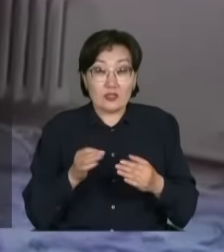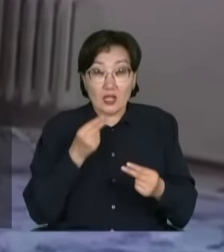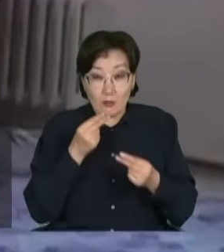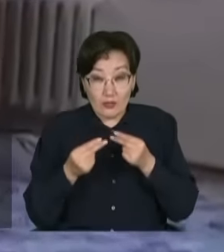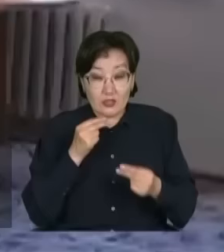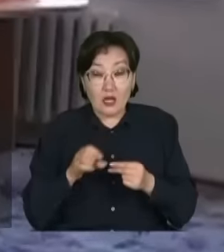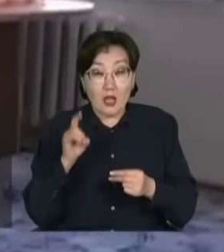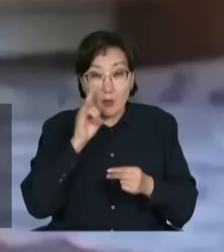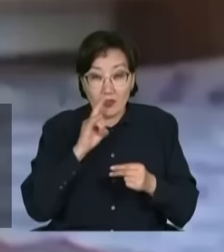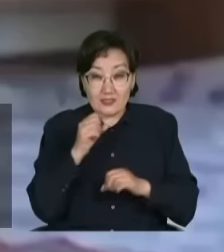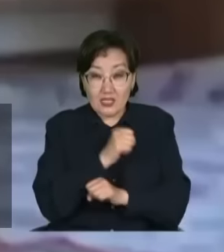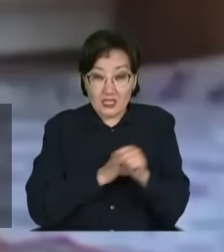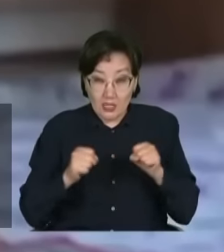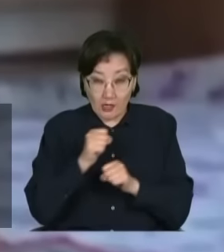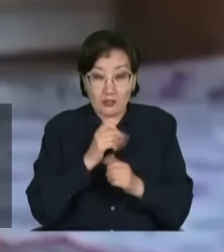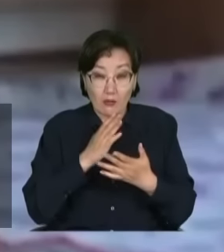бензиндік генераторлар бар,